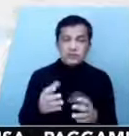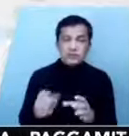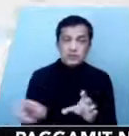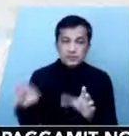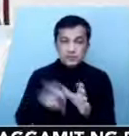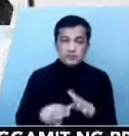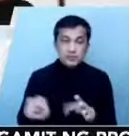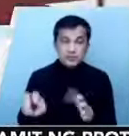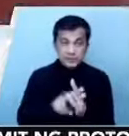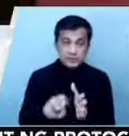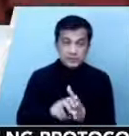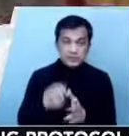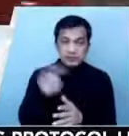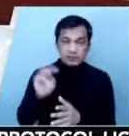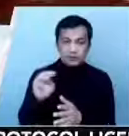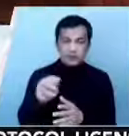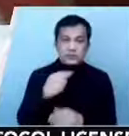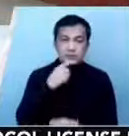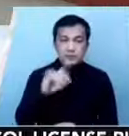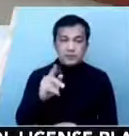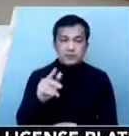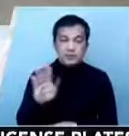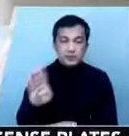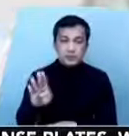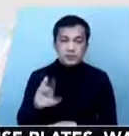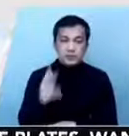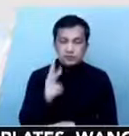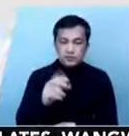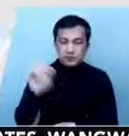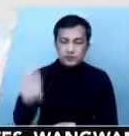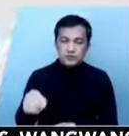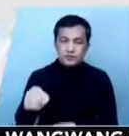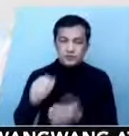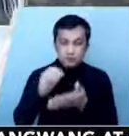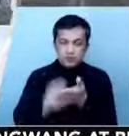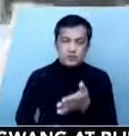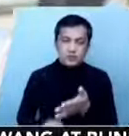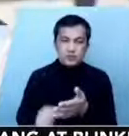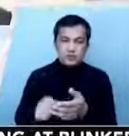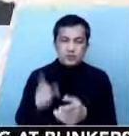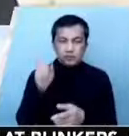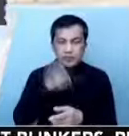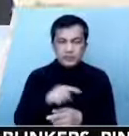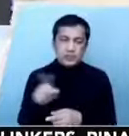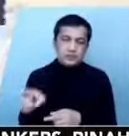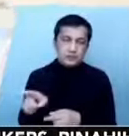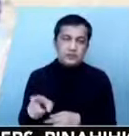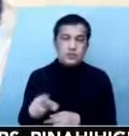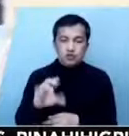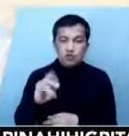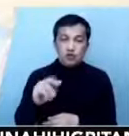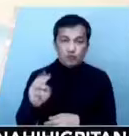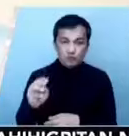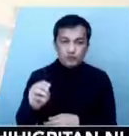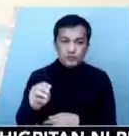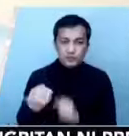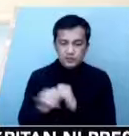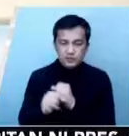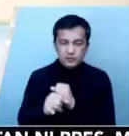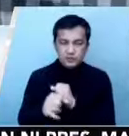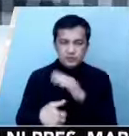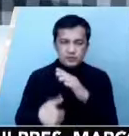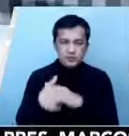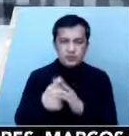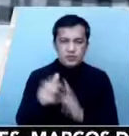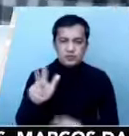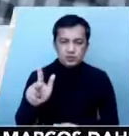LTFRB, halos 30% ng mga sasakyan ang mababawas dahil colorum na ang touring. Kung jeepney lamang, lumalabas sa 23% ng